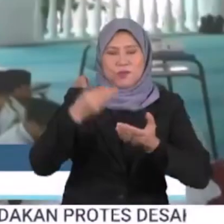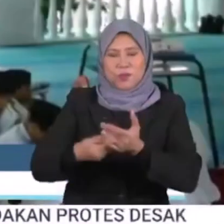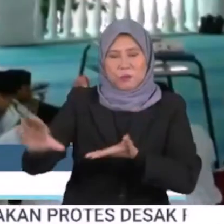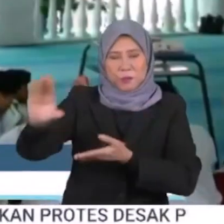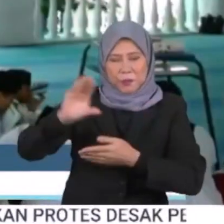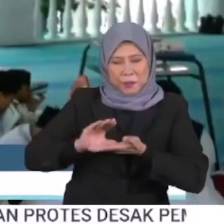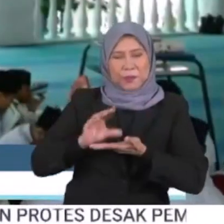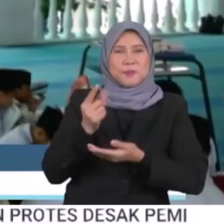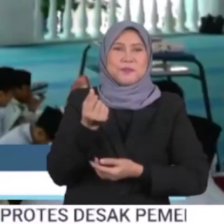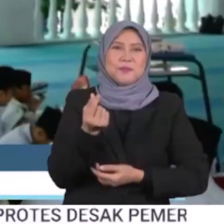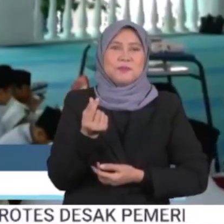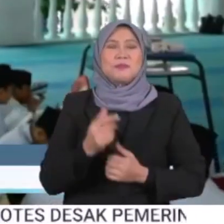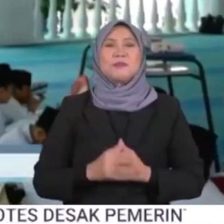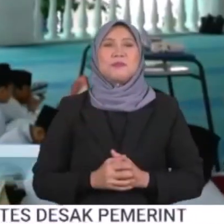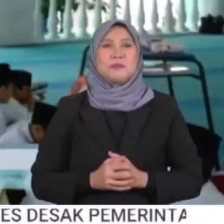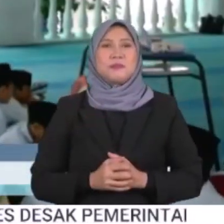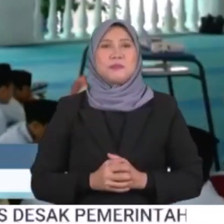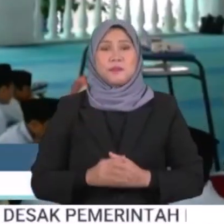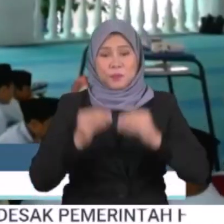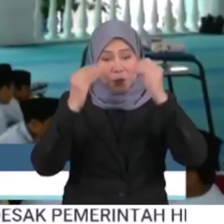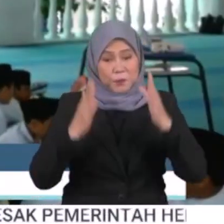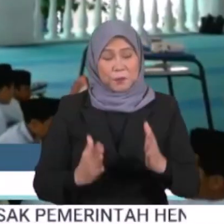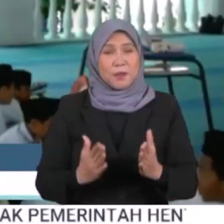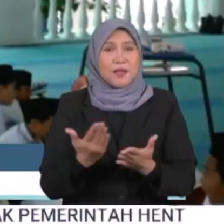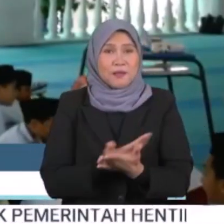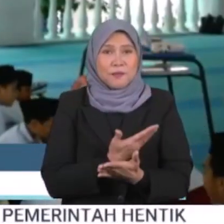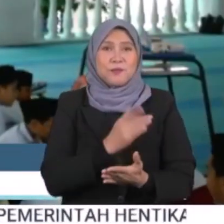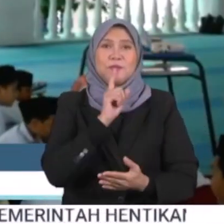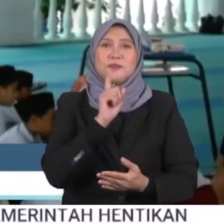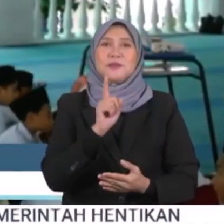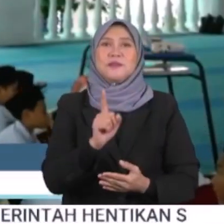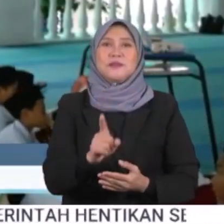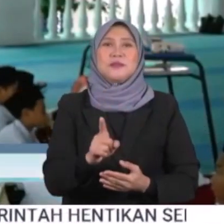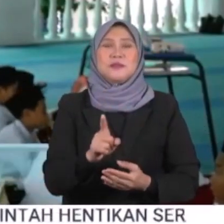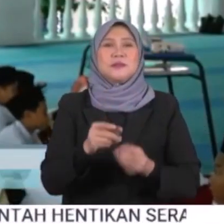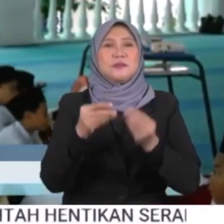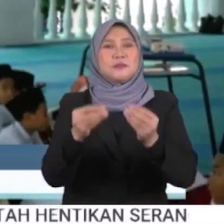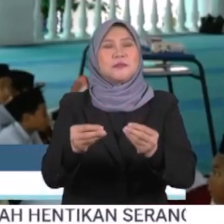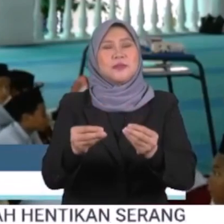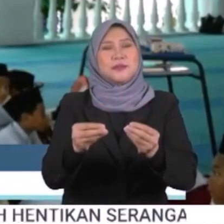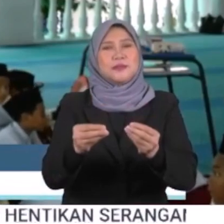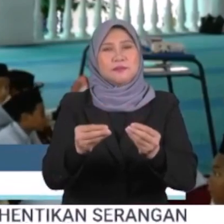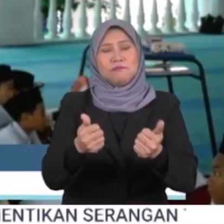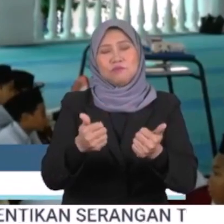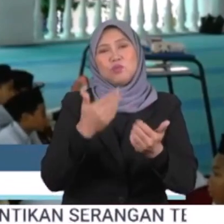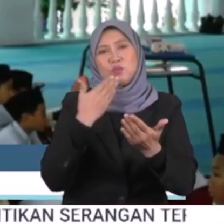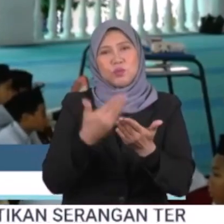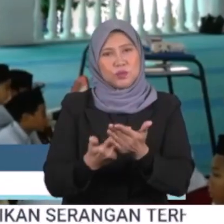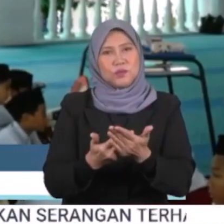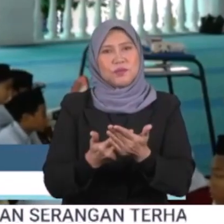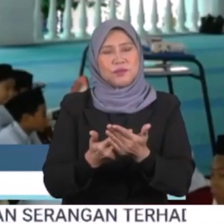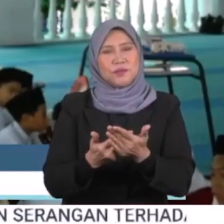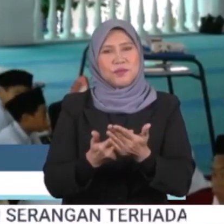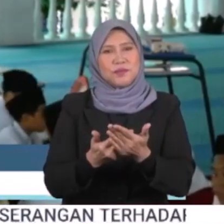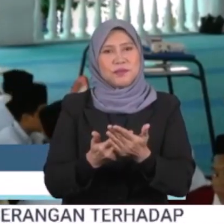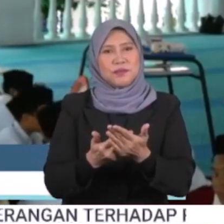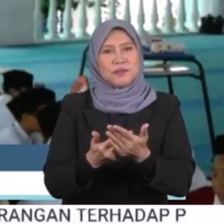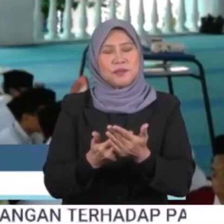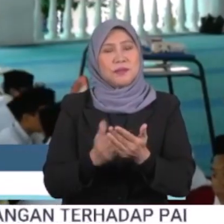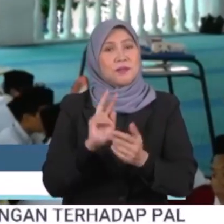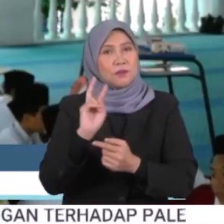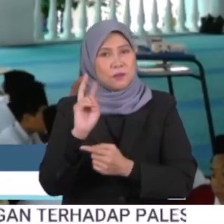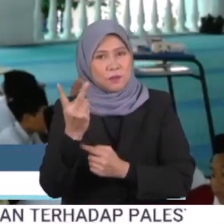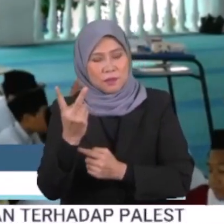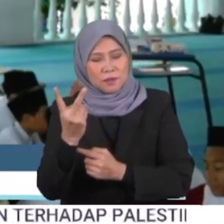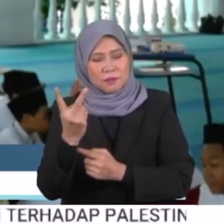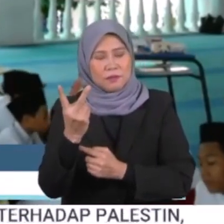insyaAllah. Sebagai seorang guru yang baru, pertama dia memberi first impression yang sangat baik. Yang kedua,